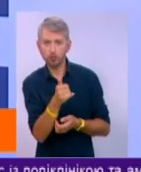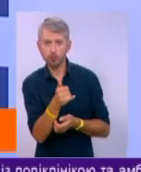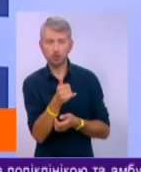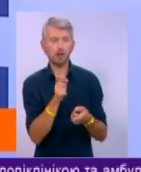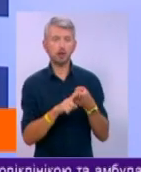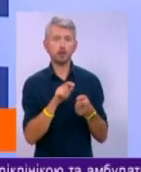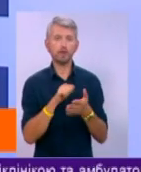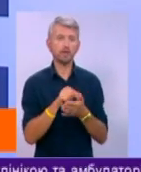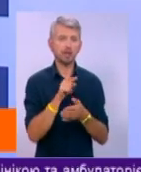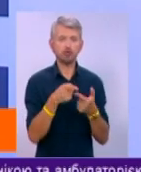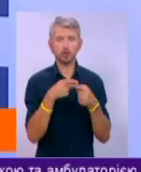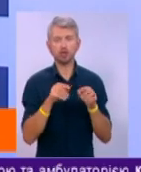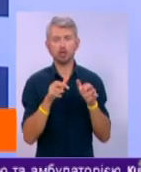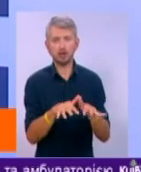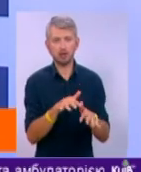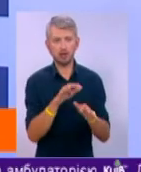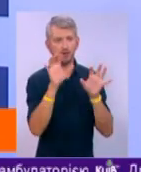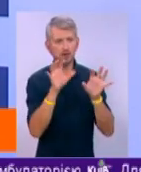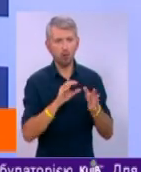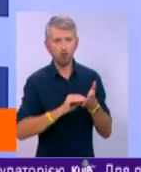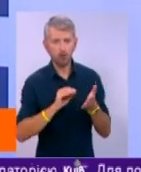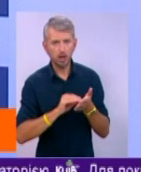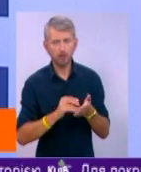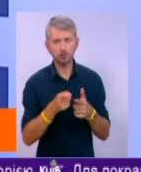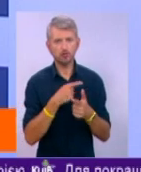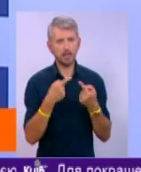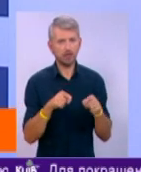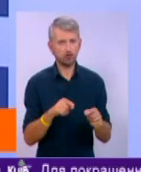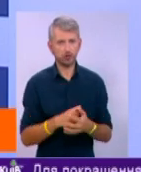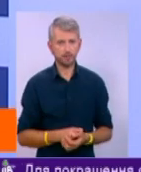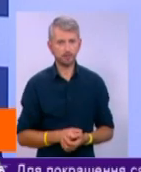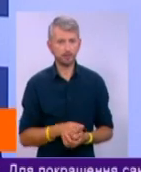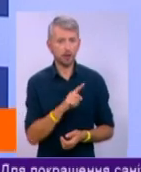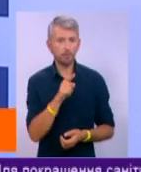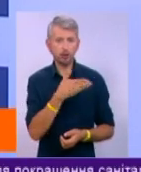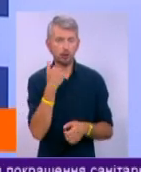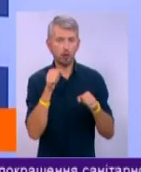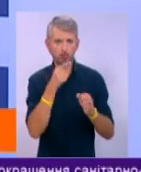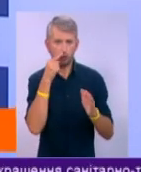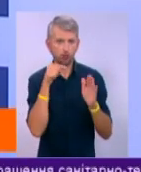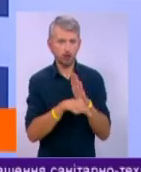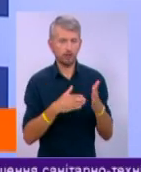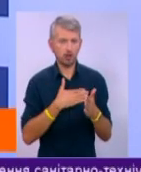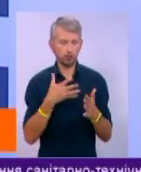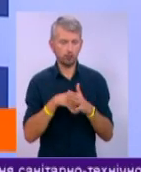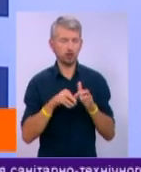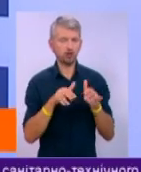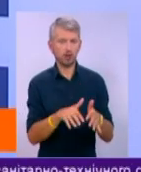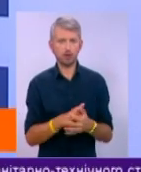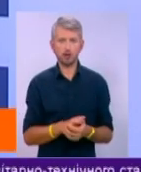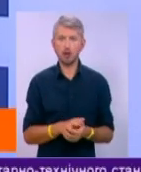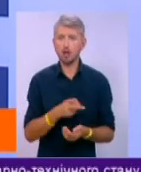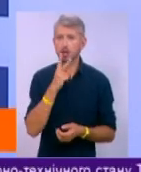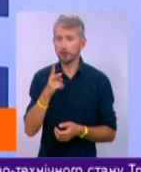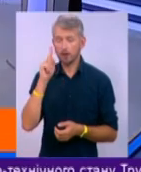тих чи інших дій. Угу. Законодавців, наклики чи інших. А вони не мають права втручатися в наші внутрішні справи. А дивіться,